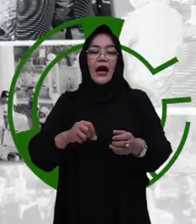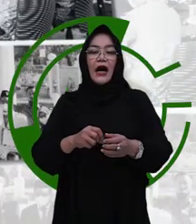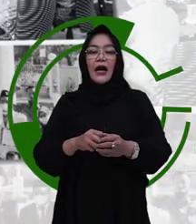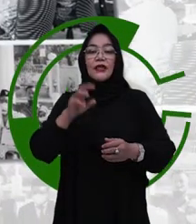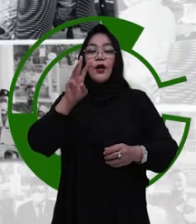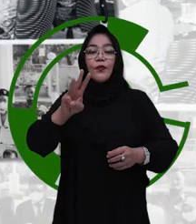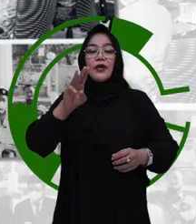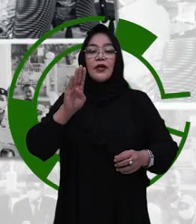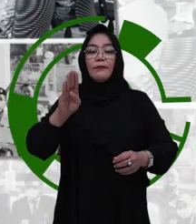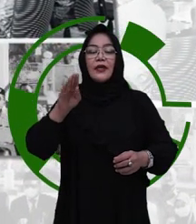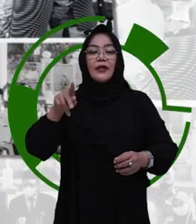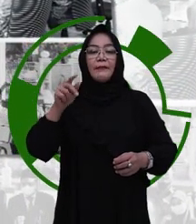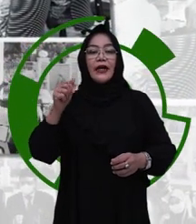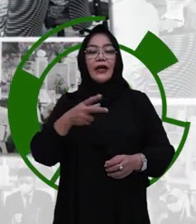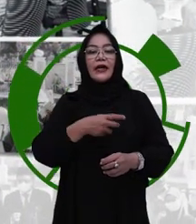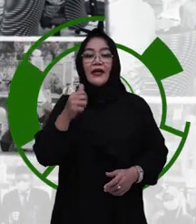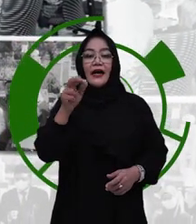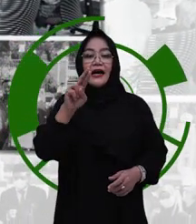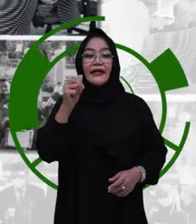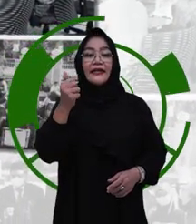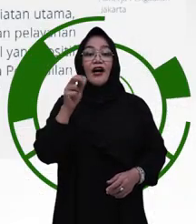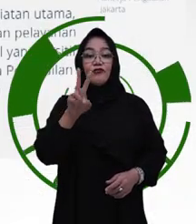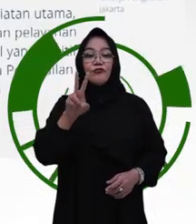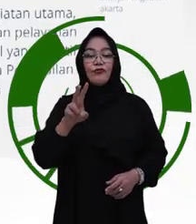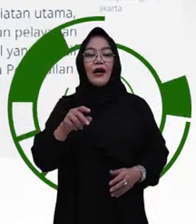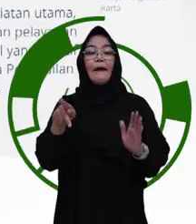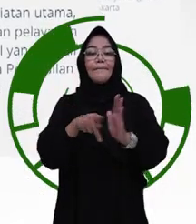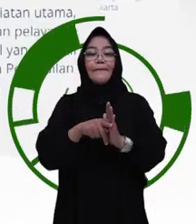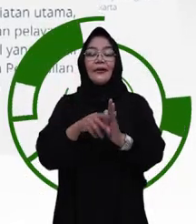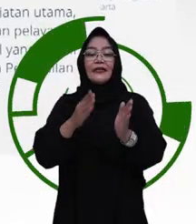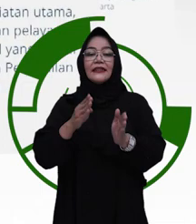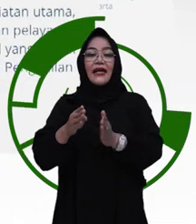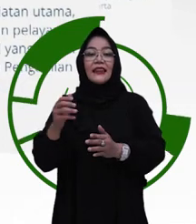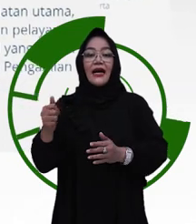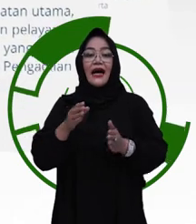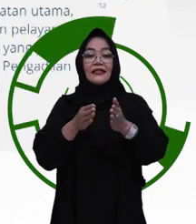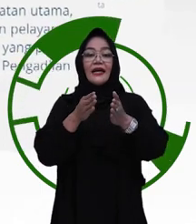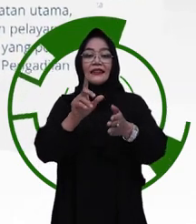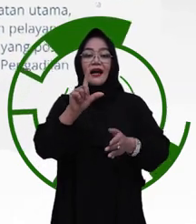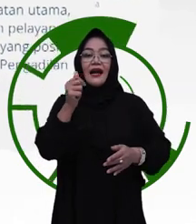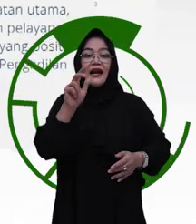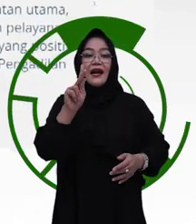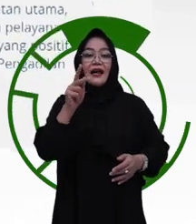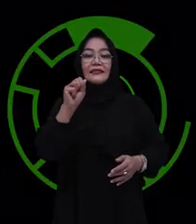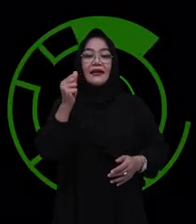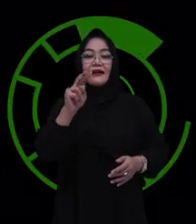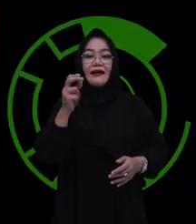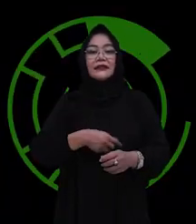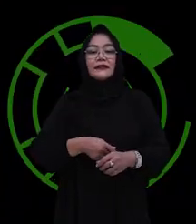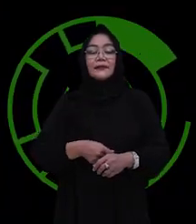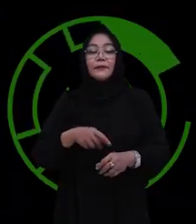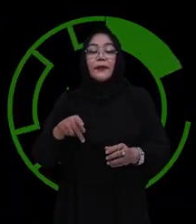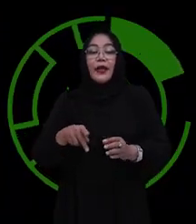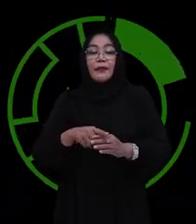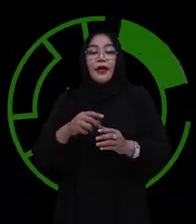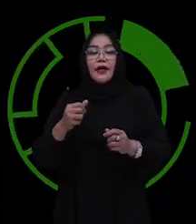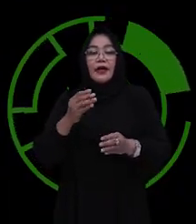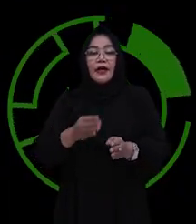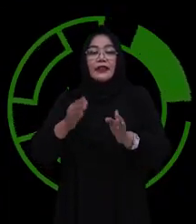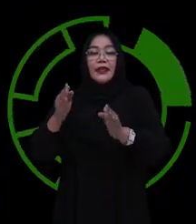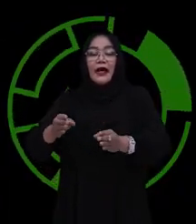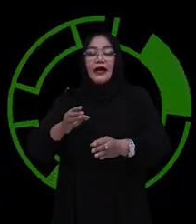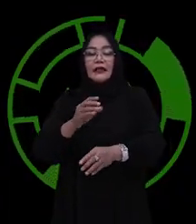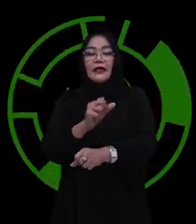kerja saat pembangunan WBBM. Area 2, penataan tata laksana, melakukan review